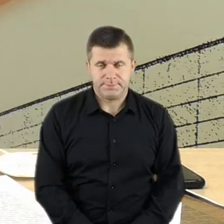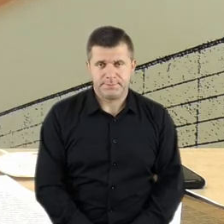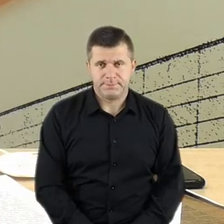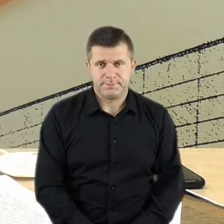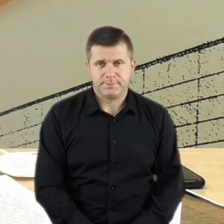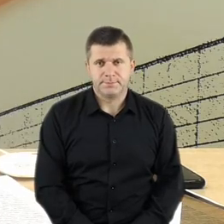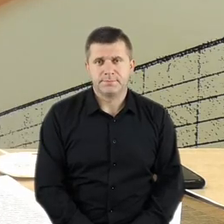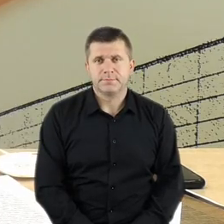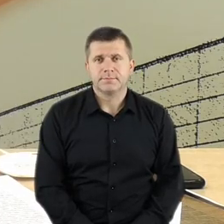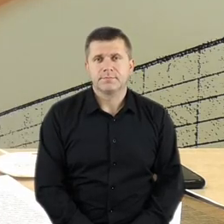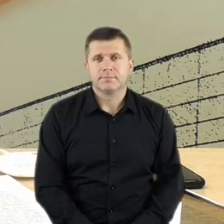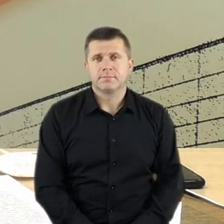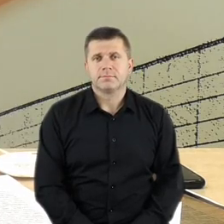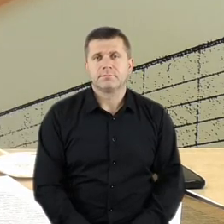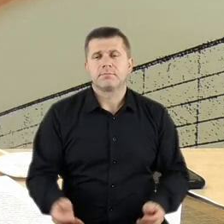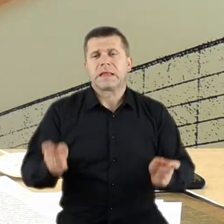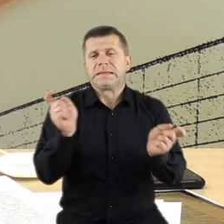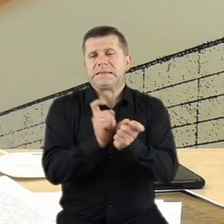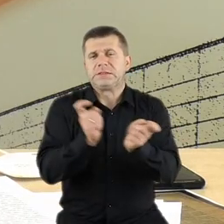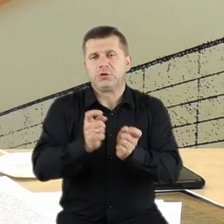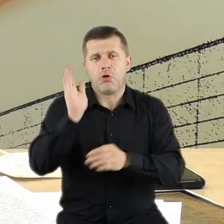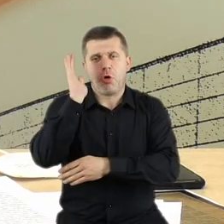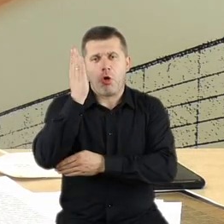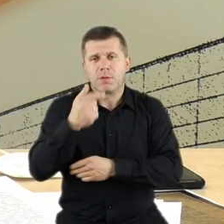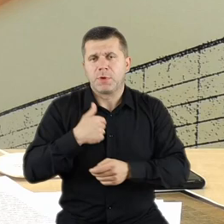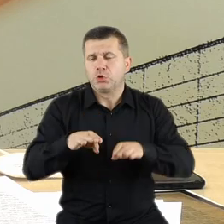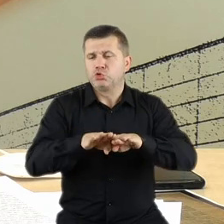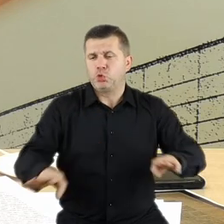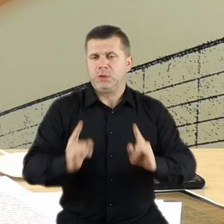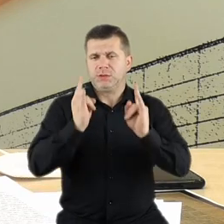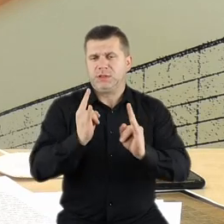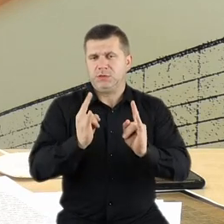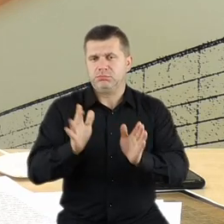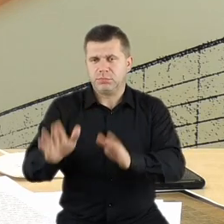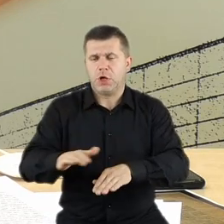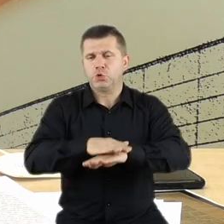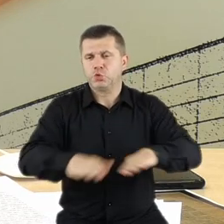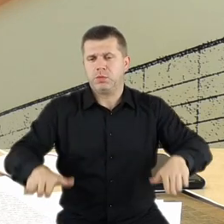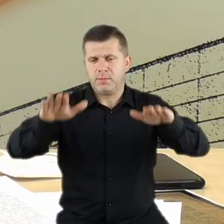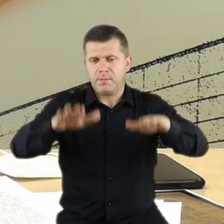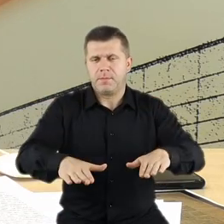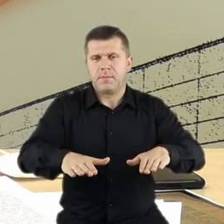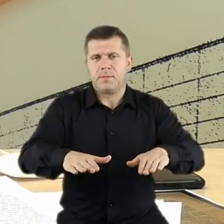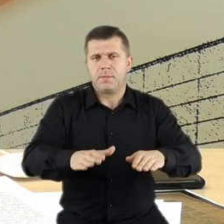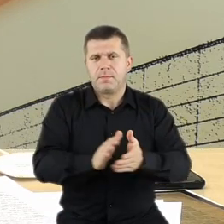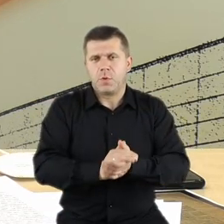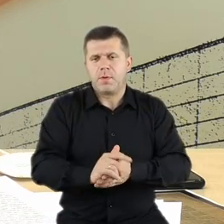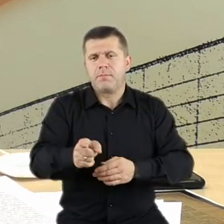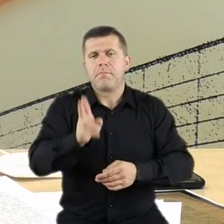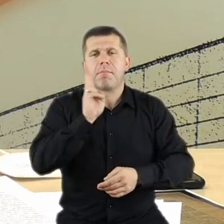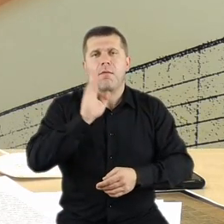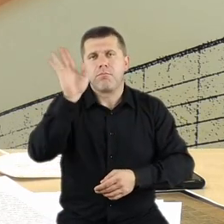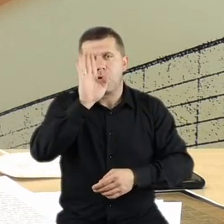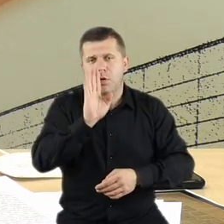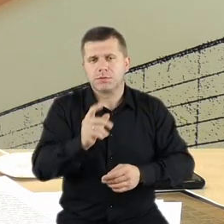pudło kmem stał stół z krzesłami a na stole stała pasyjka i 2 półsłupki z Matką Boską i